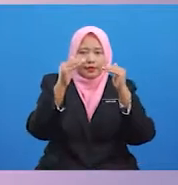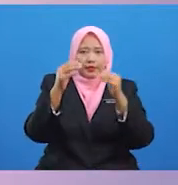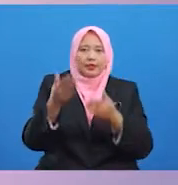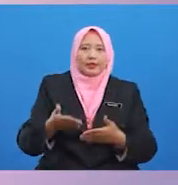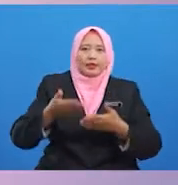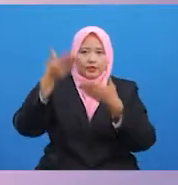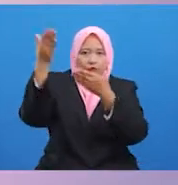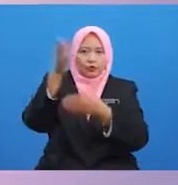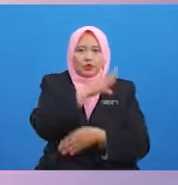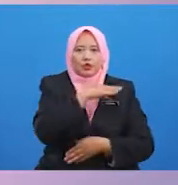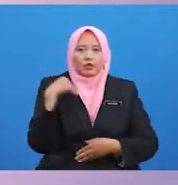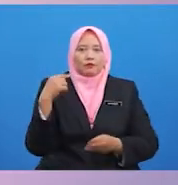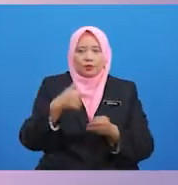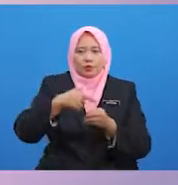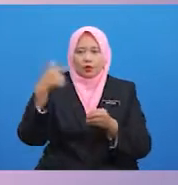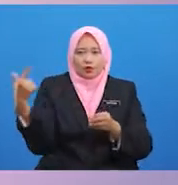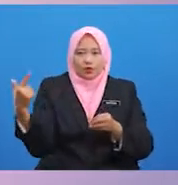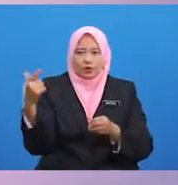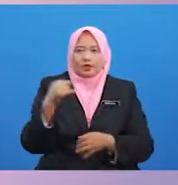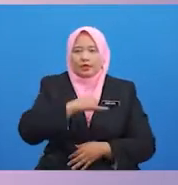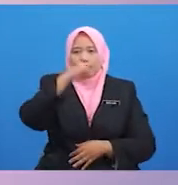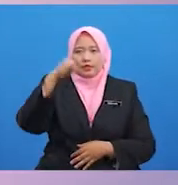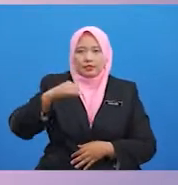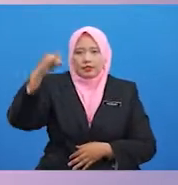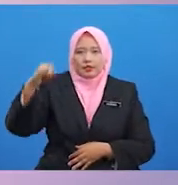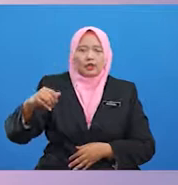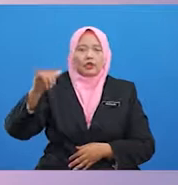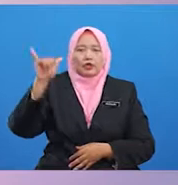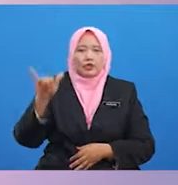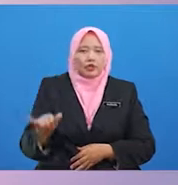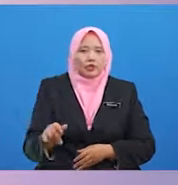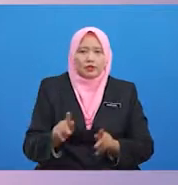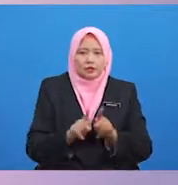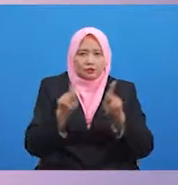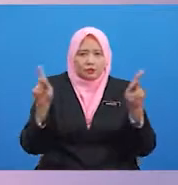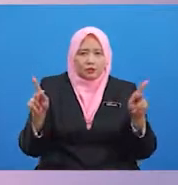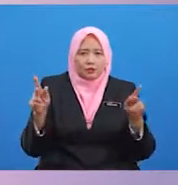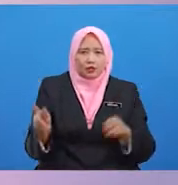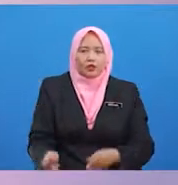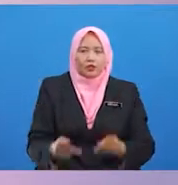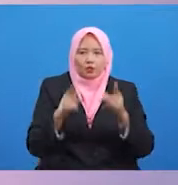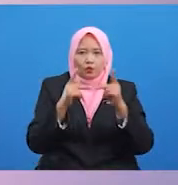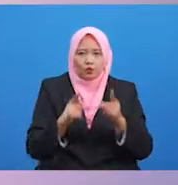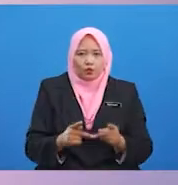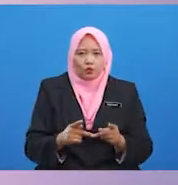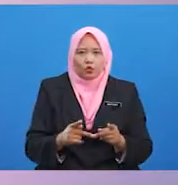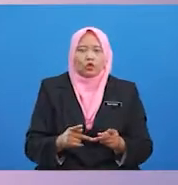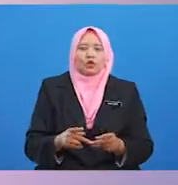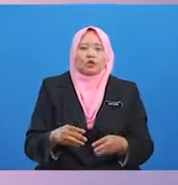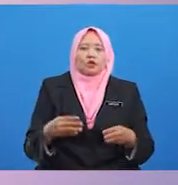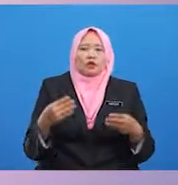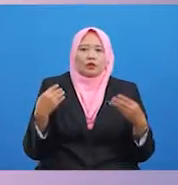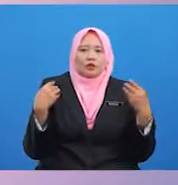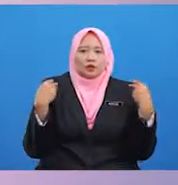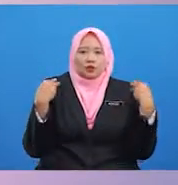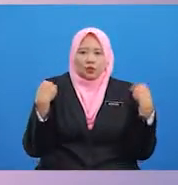pengeluaran perindustrian yang semakin kukuh juga telah mewujudkan peluang pekerjaan dalam